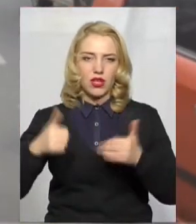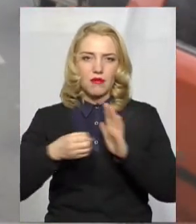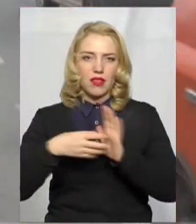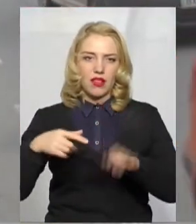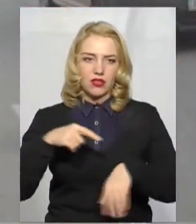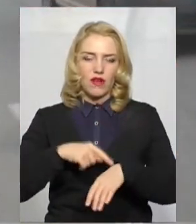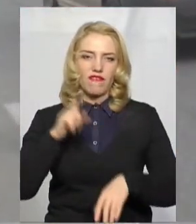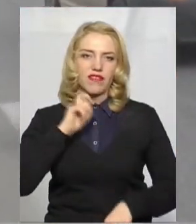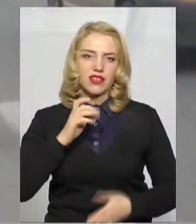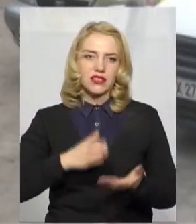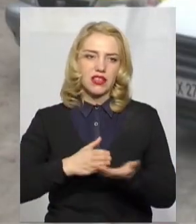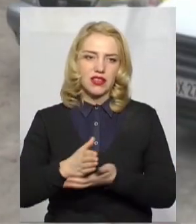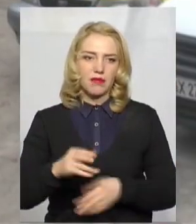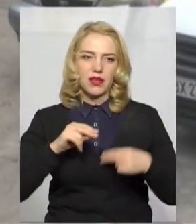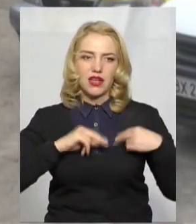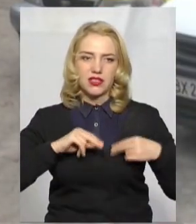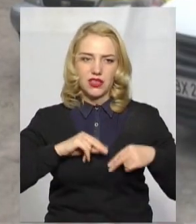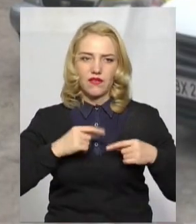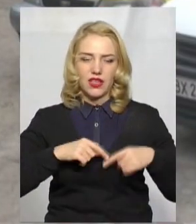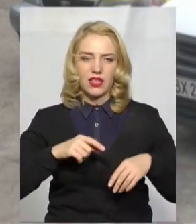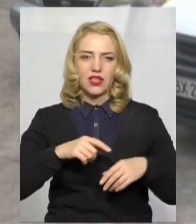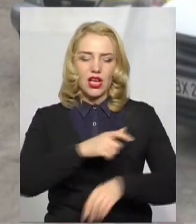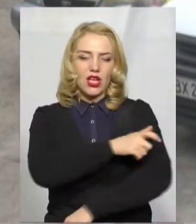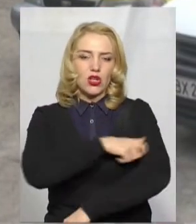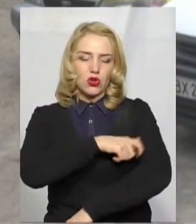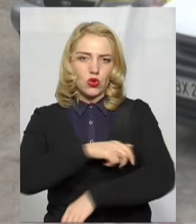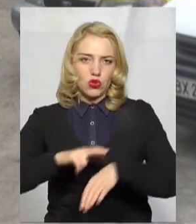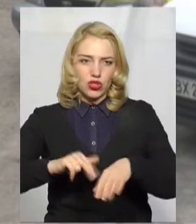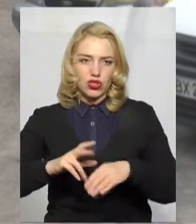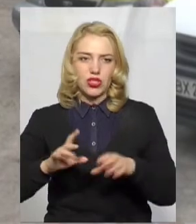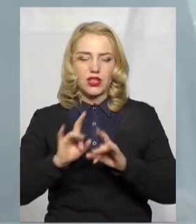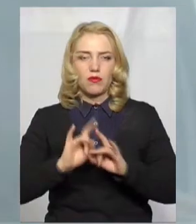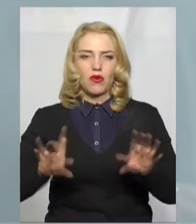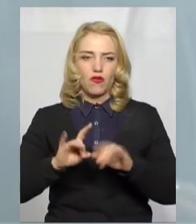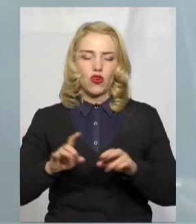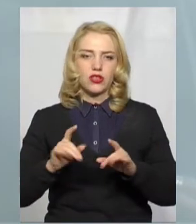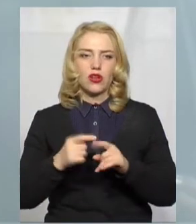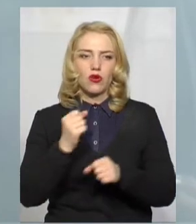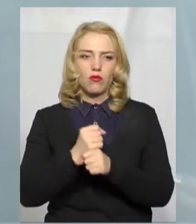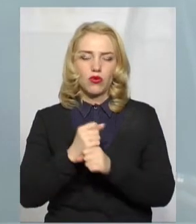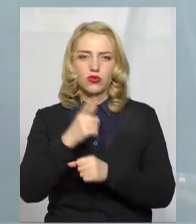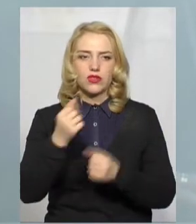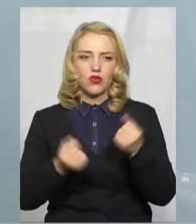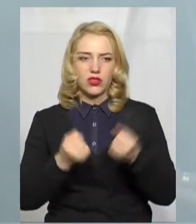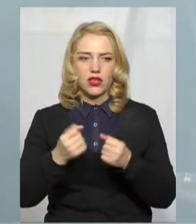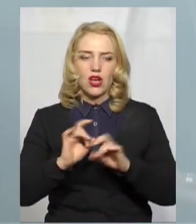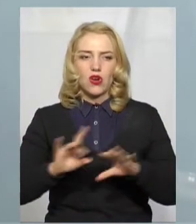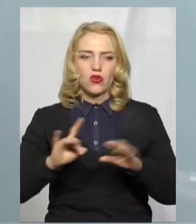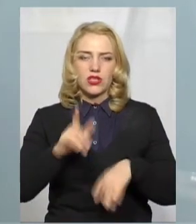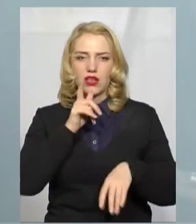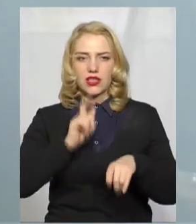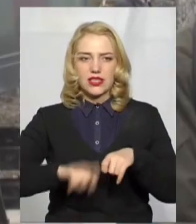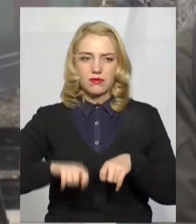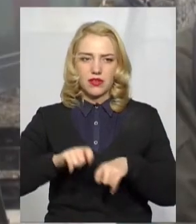Вінницький напрямок. Працівники муніципальної дружини разом з патрульною поліцією проводять роз'яснювальну роботу з водіями, каже інспектор муніципальної дружини